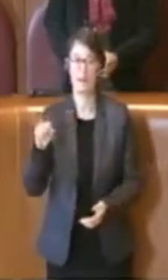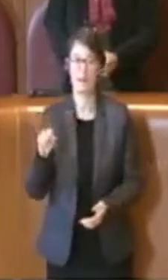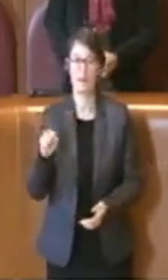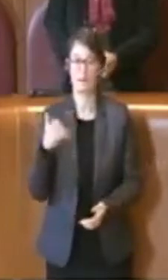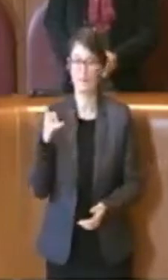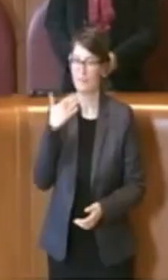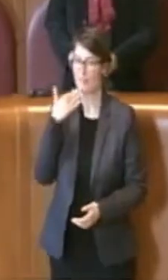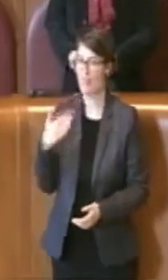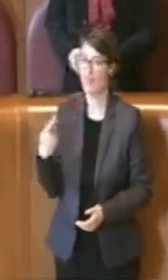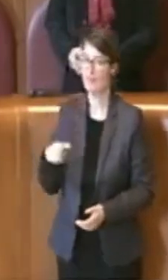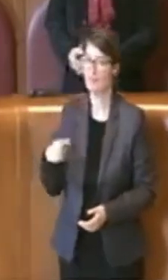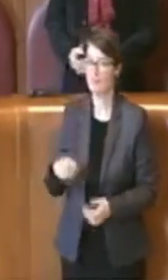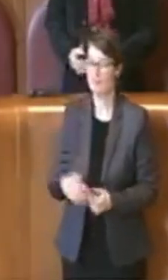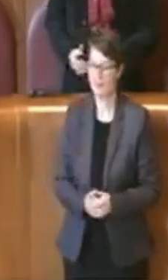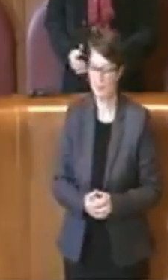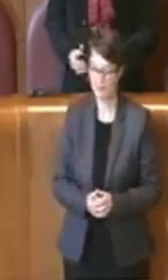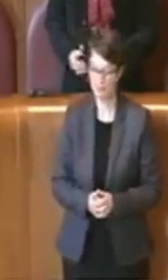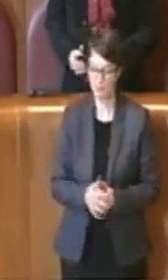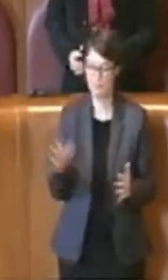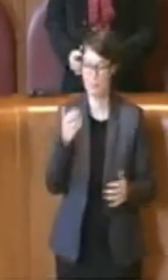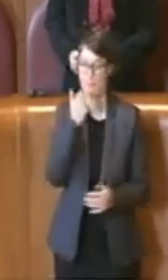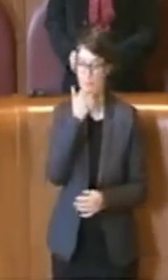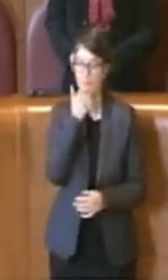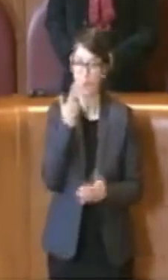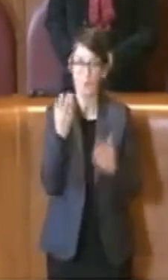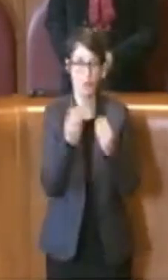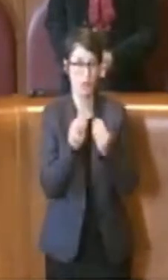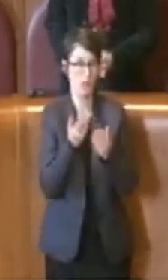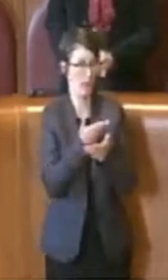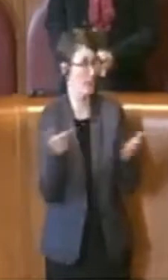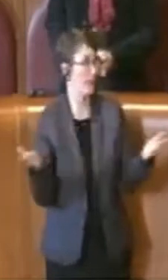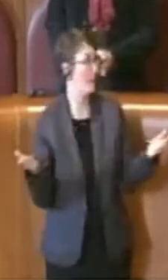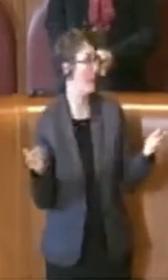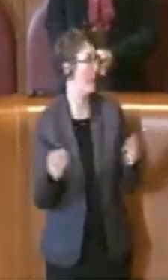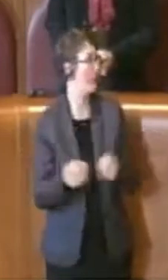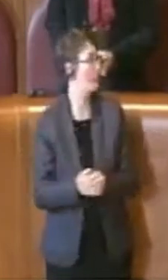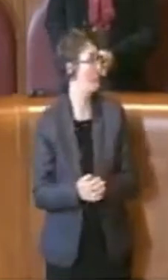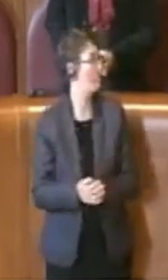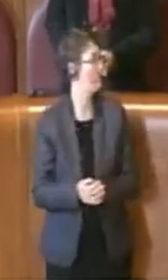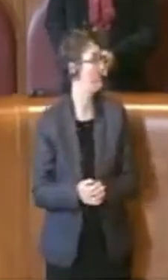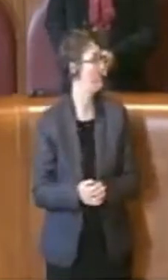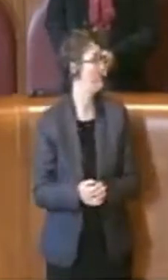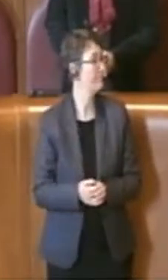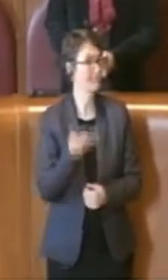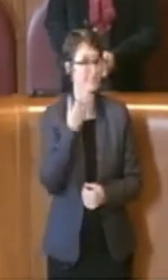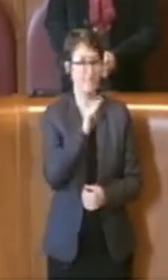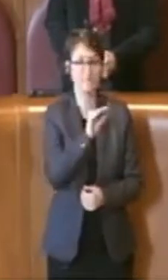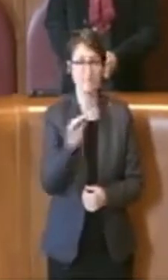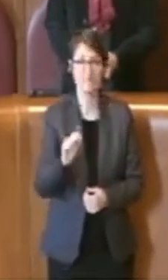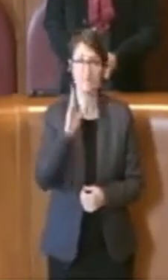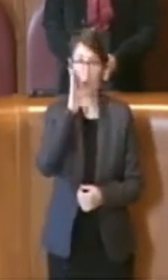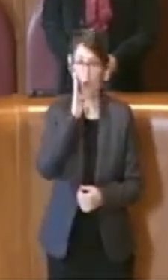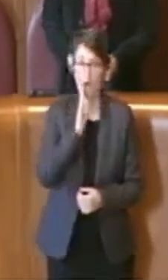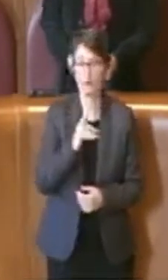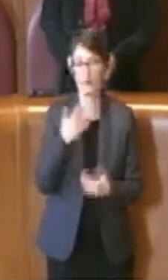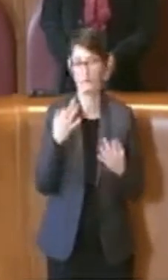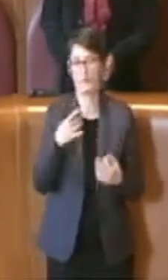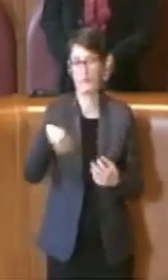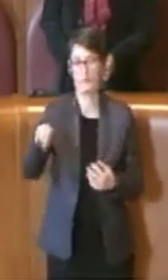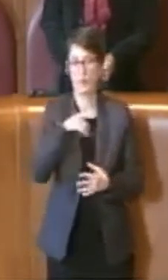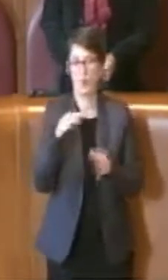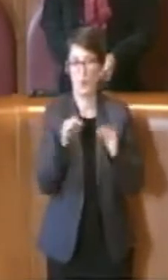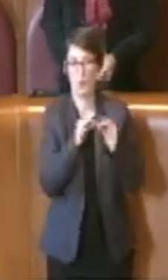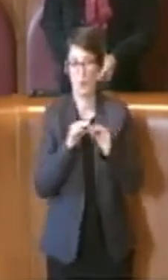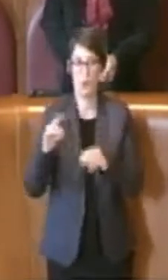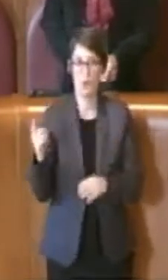Grazie Presidente, scusate colleghi, vi chiedo la cortesia, credo che siamo tutti d'accordo, magari